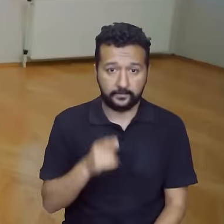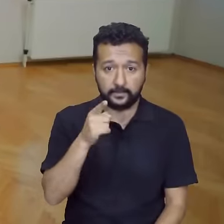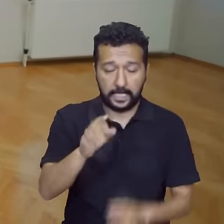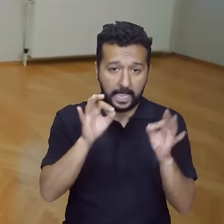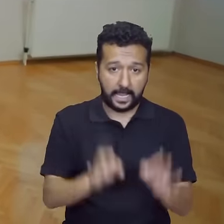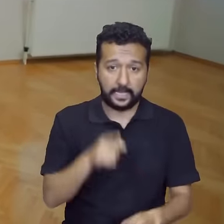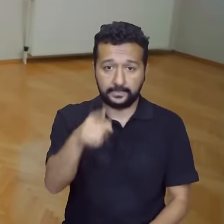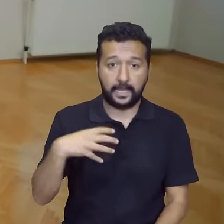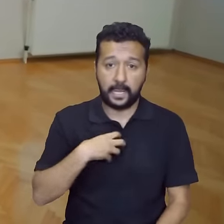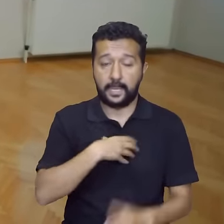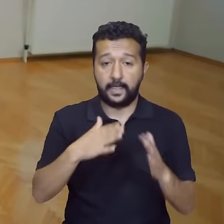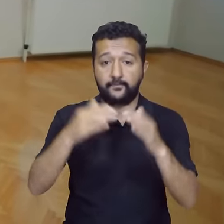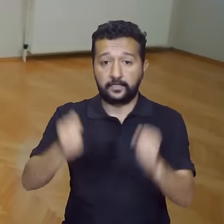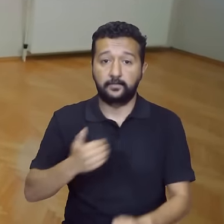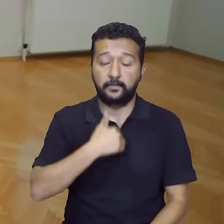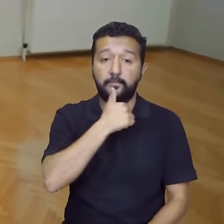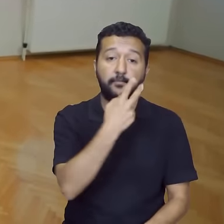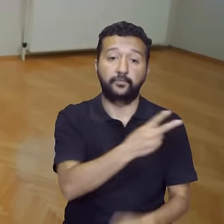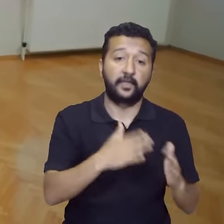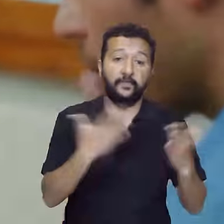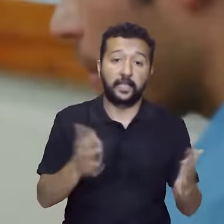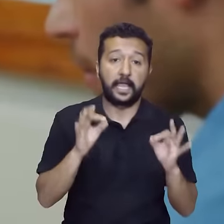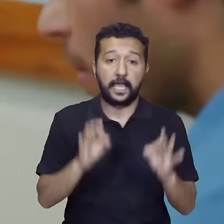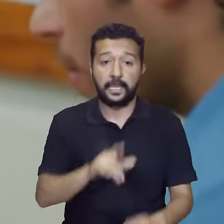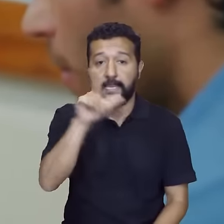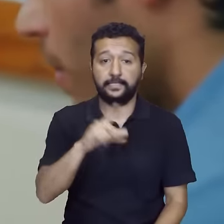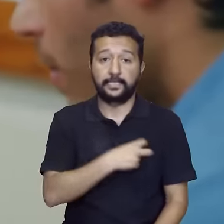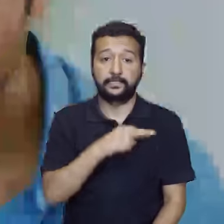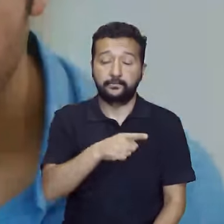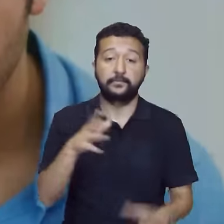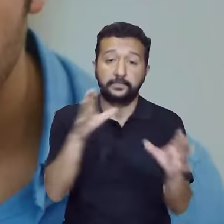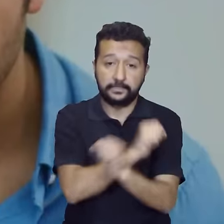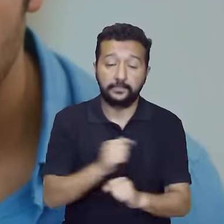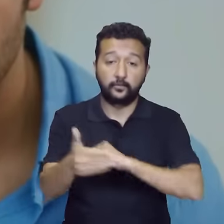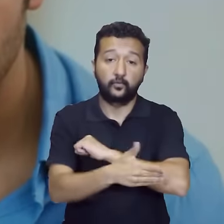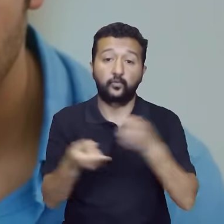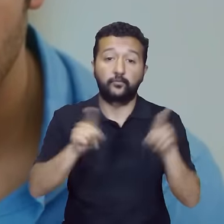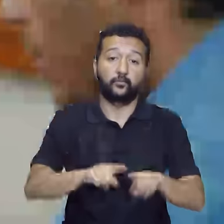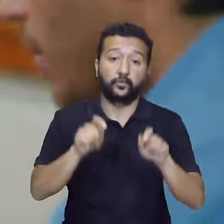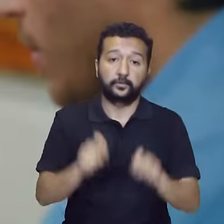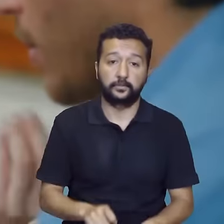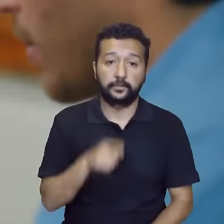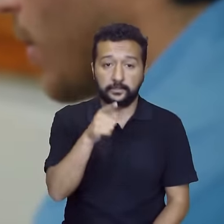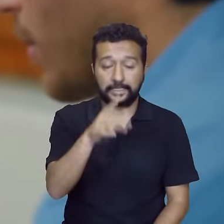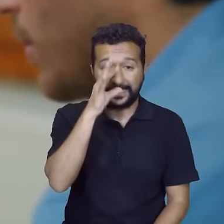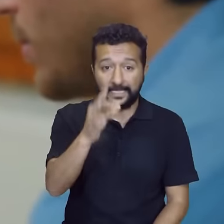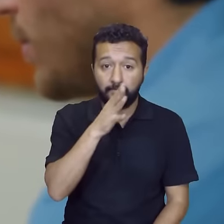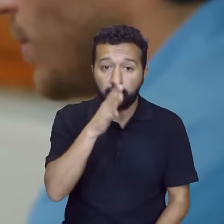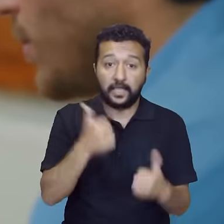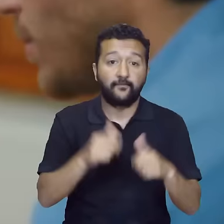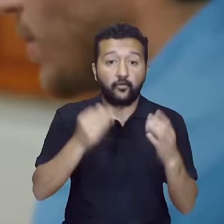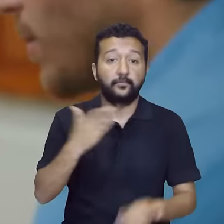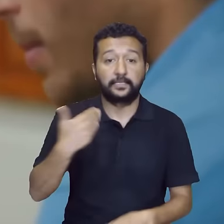Ya hala sen annenin evinde kalıyorsun, ben babamın evinde. Hala böyle liseli aşklar gibi kuytu köşede buluşup duruyoruz. Ya kim biliyor